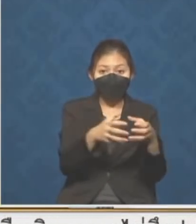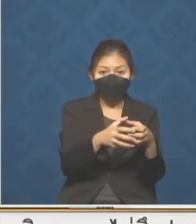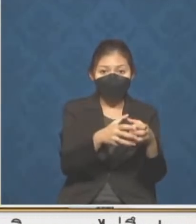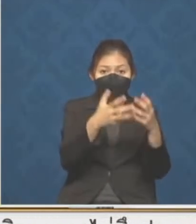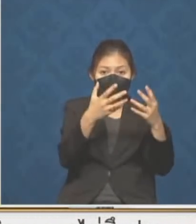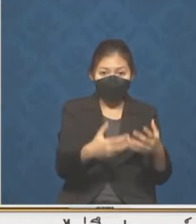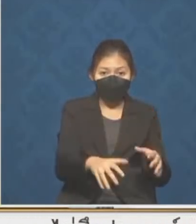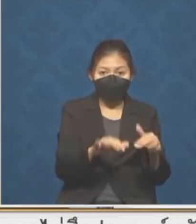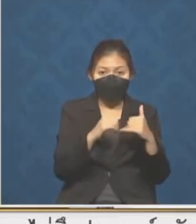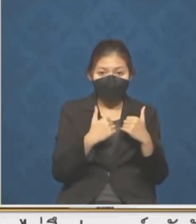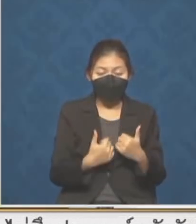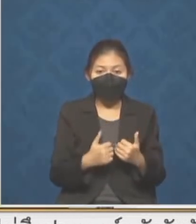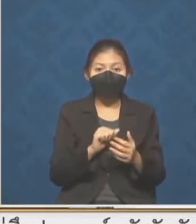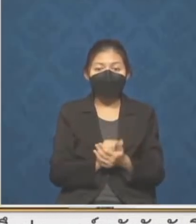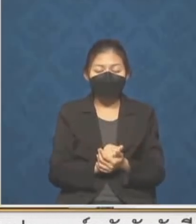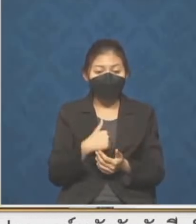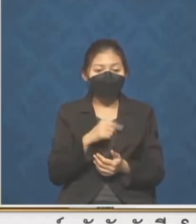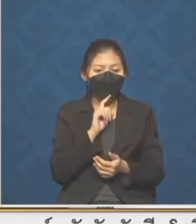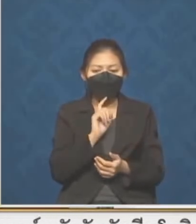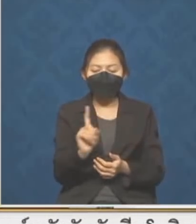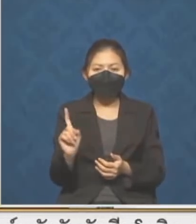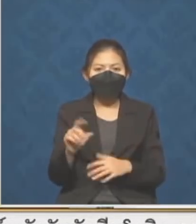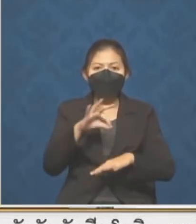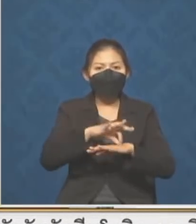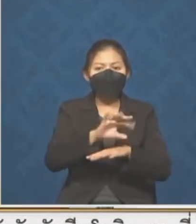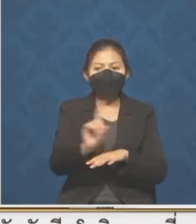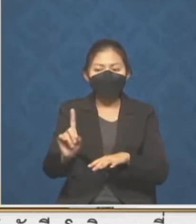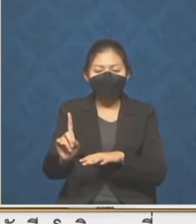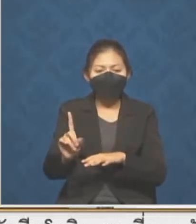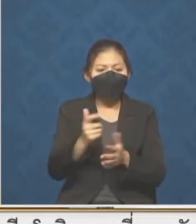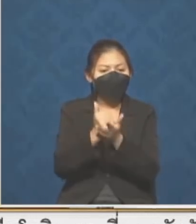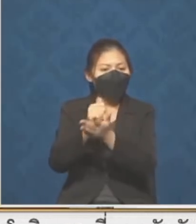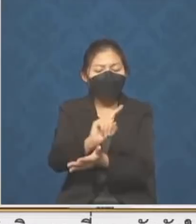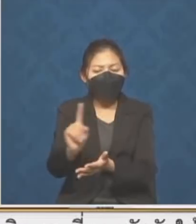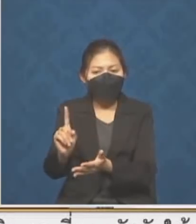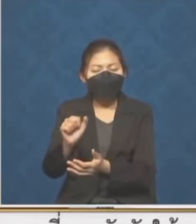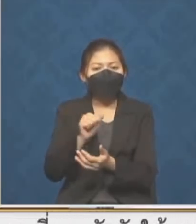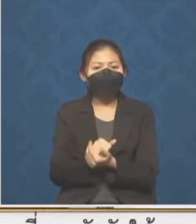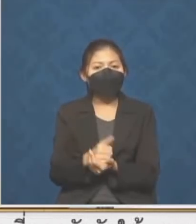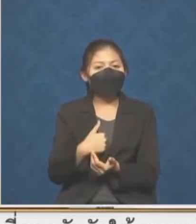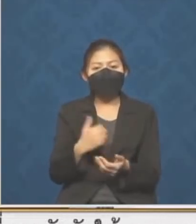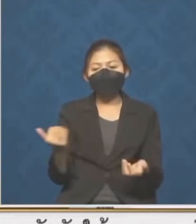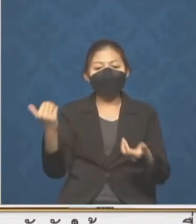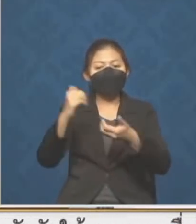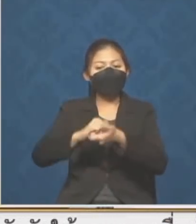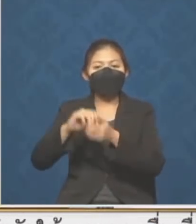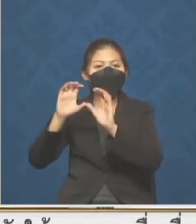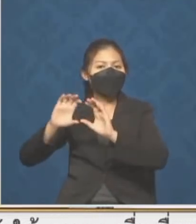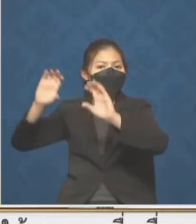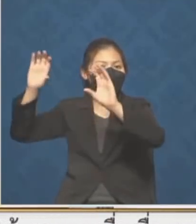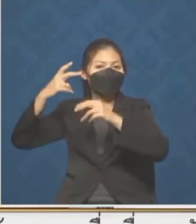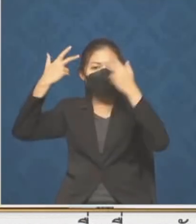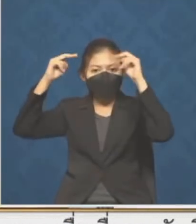ขาไปหลงกล หลงกล อย่าไปโทษใครเลยคุณวิ่งขวัญคุณไม่รู้จักเขา